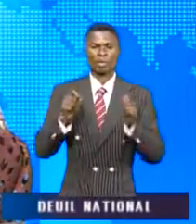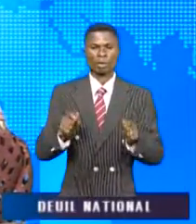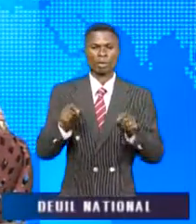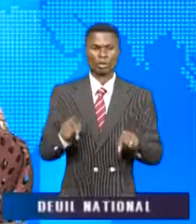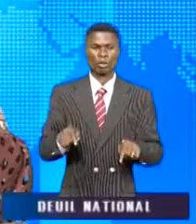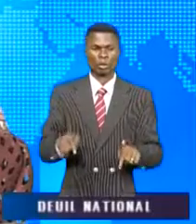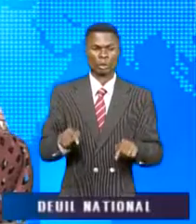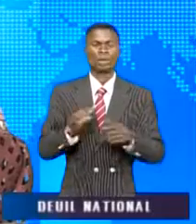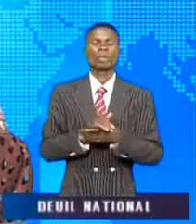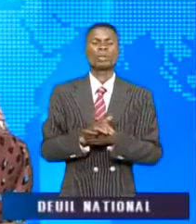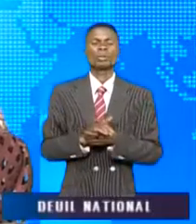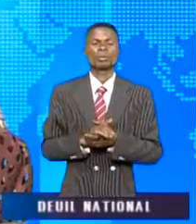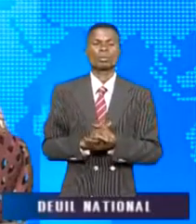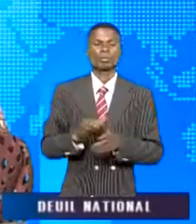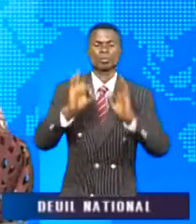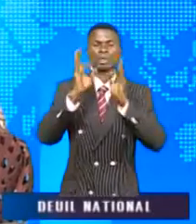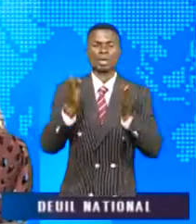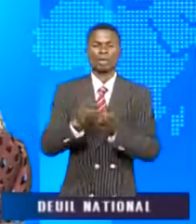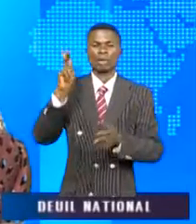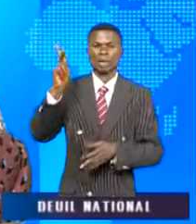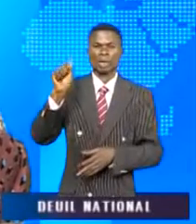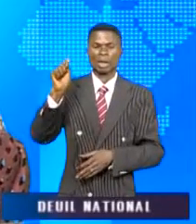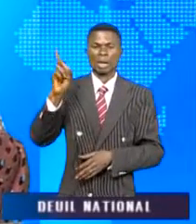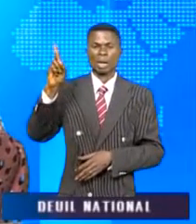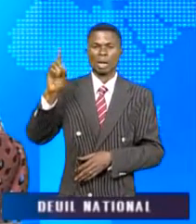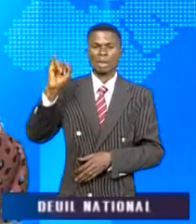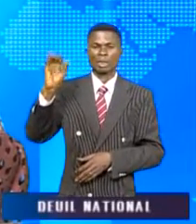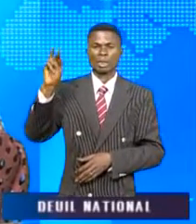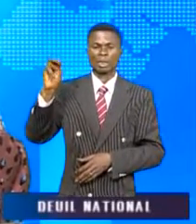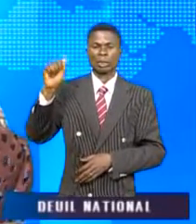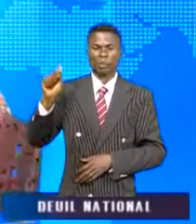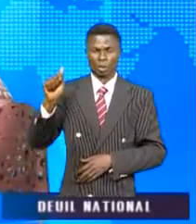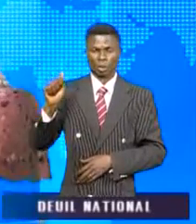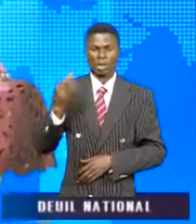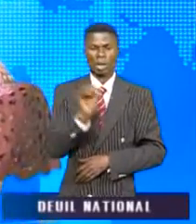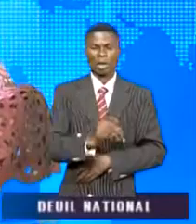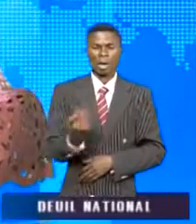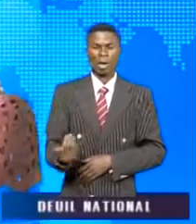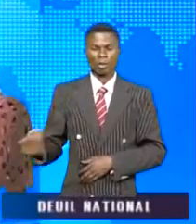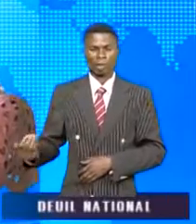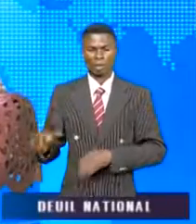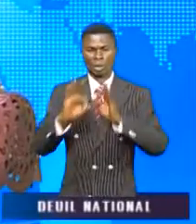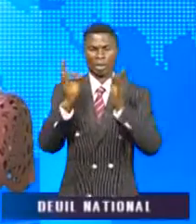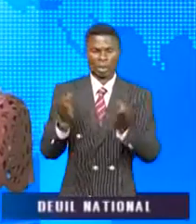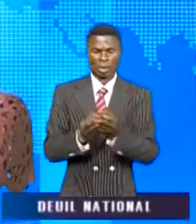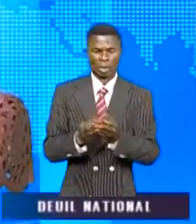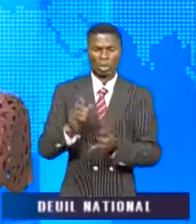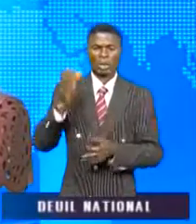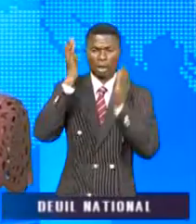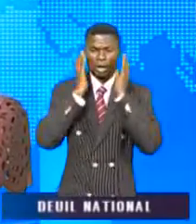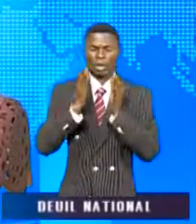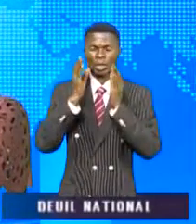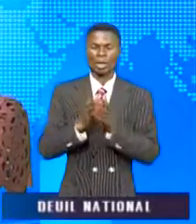ce journal. La famille Kedima Chunza Nestor et leurs enfants, la famille Chimanga